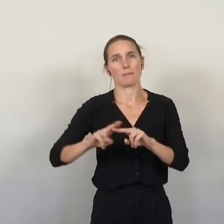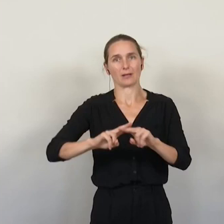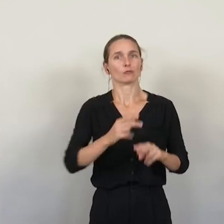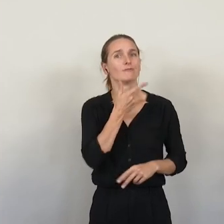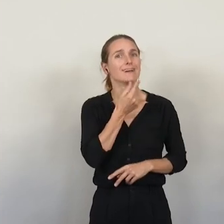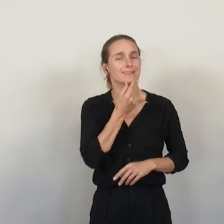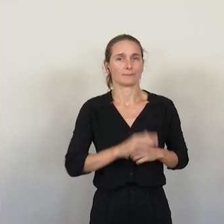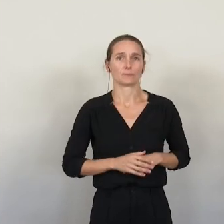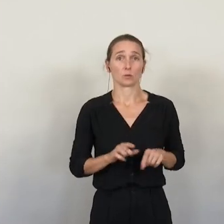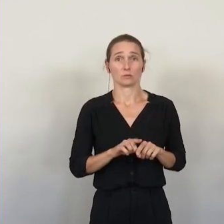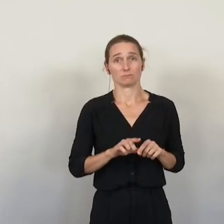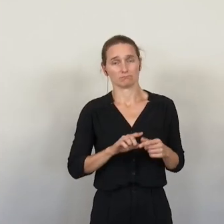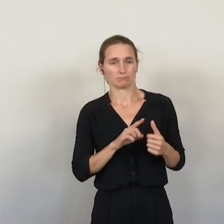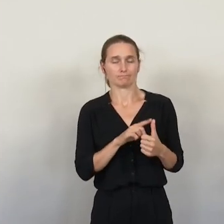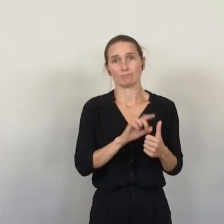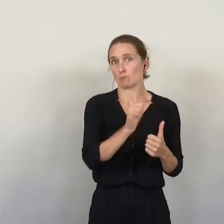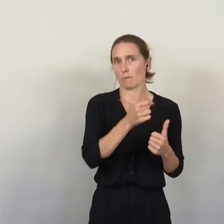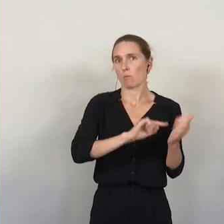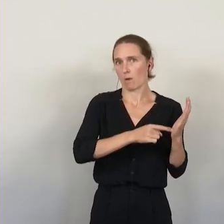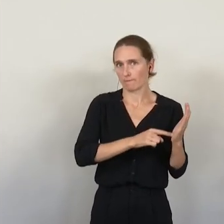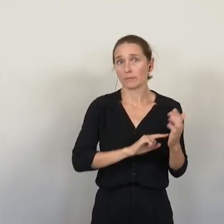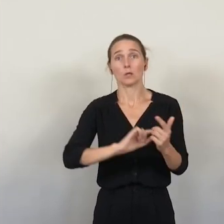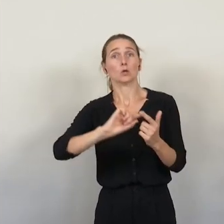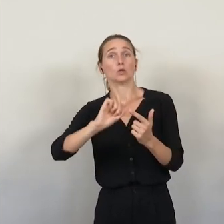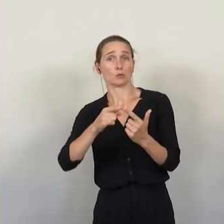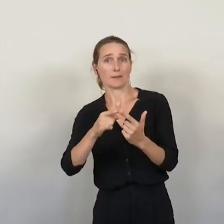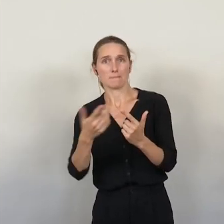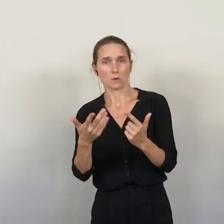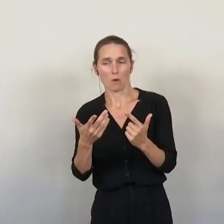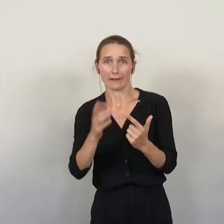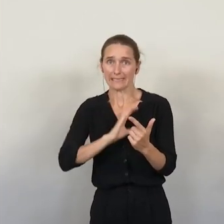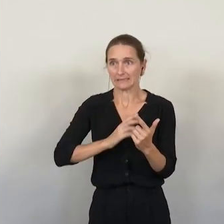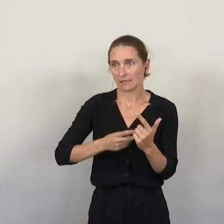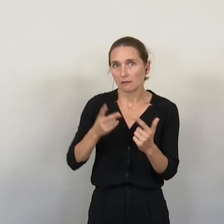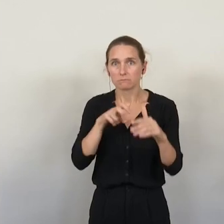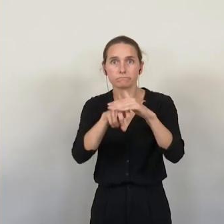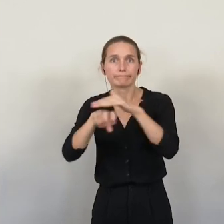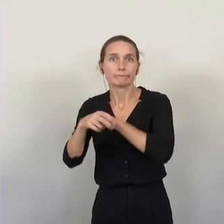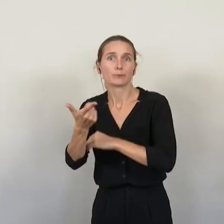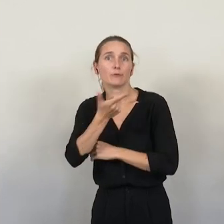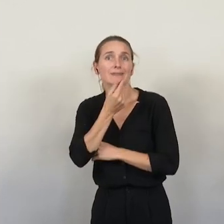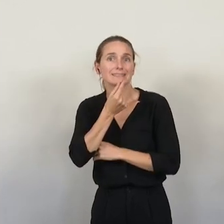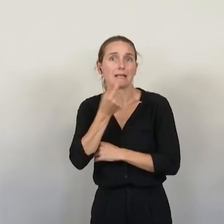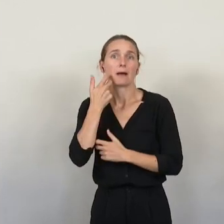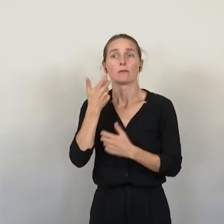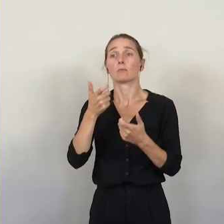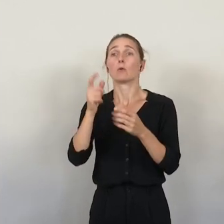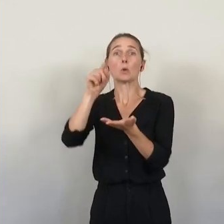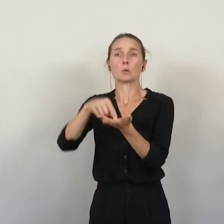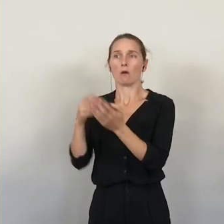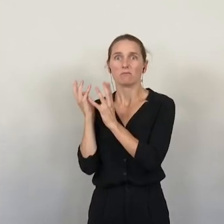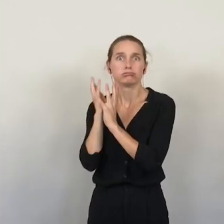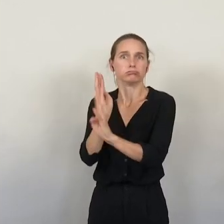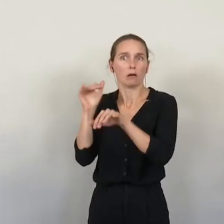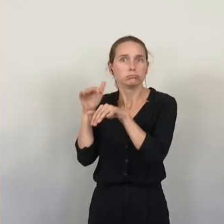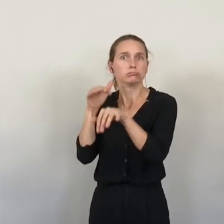aussi un deuxième axe qui est de se dire comment faciliter les choses le nombre de toilettes dans les endroits les plus fréquentés et je